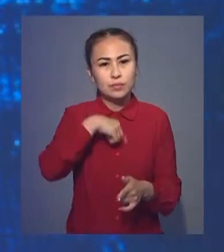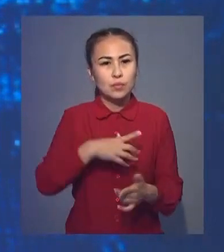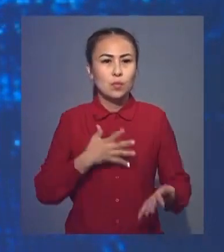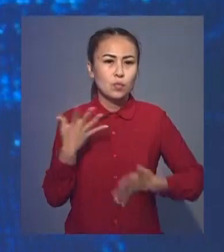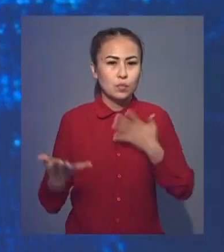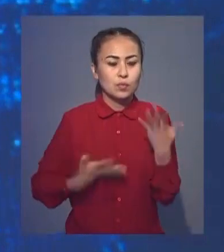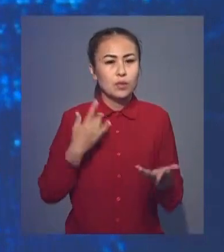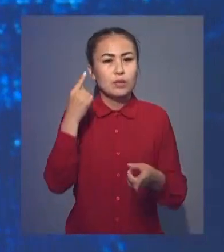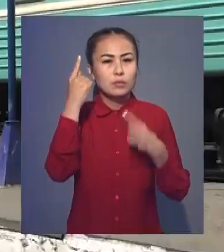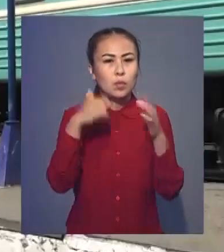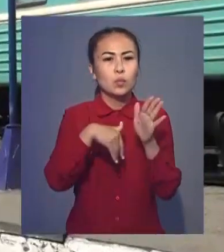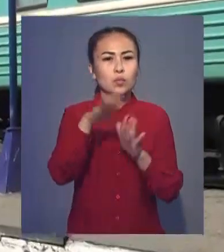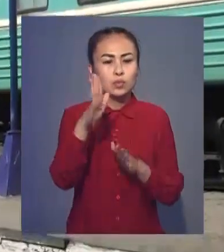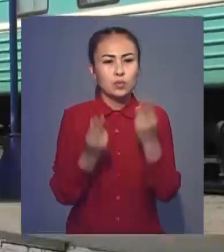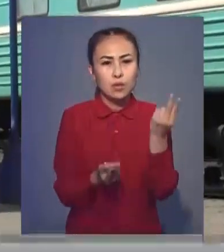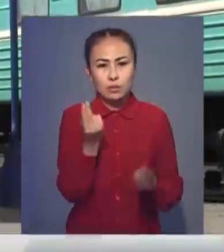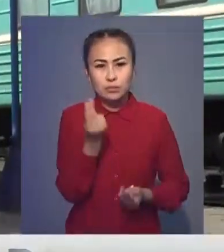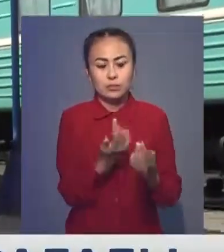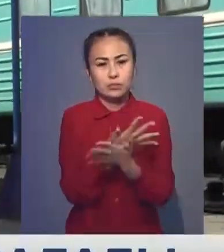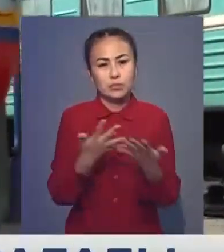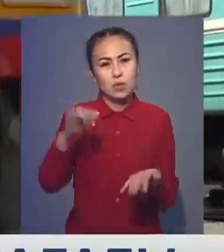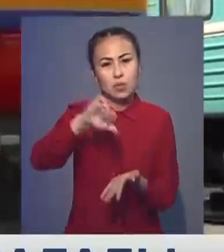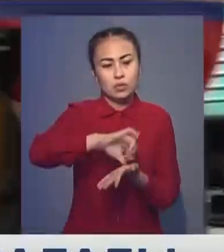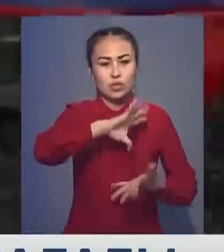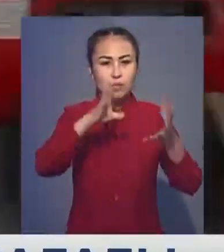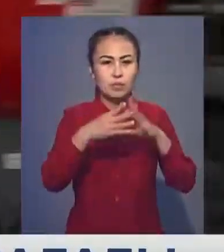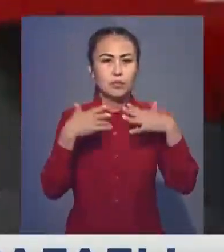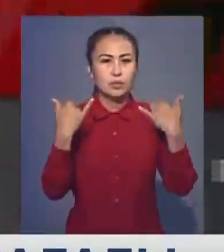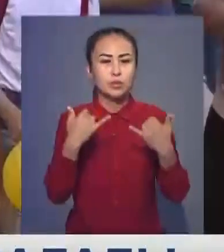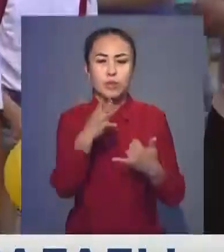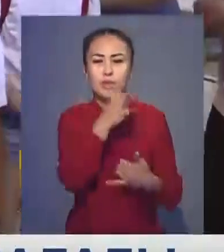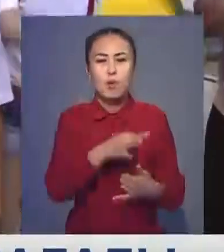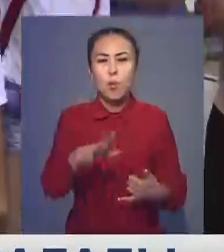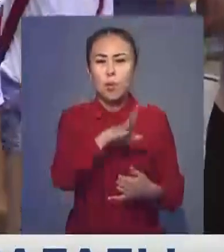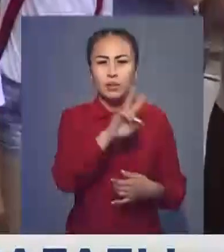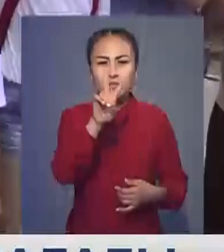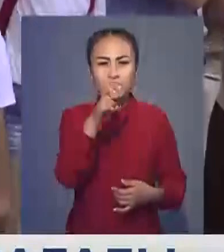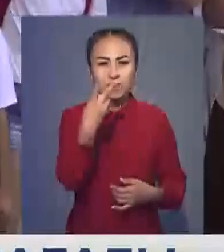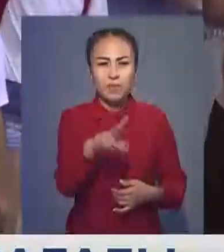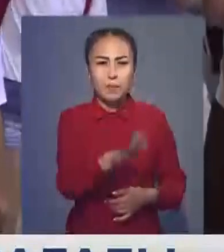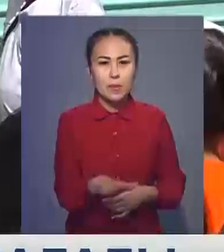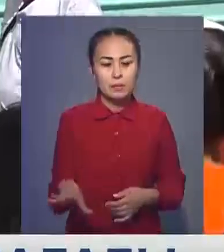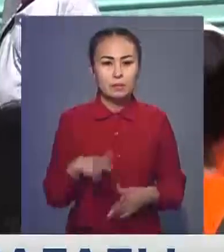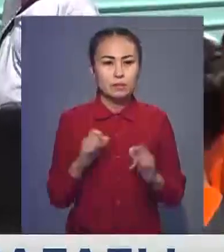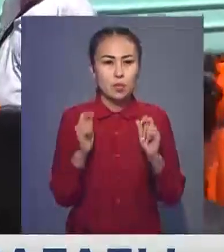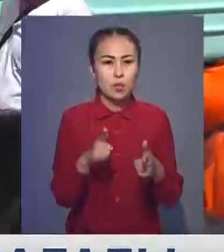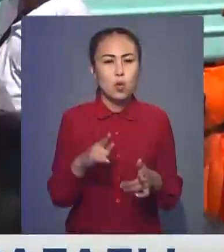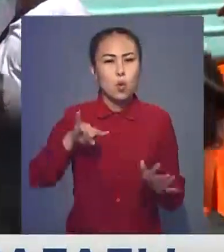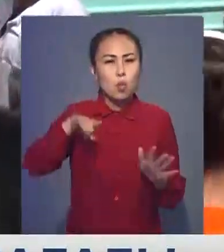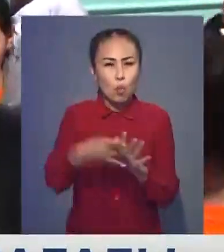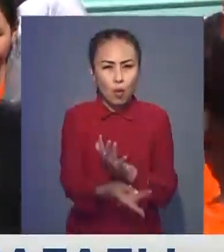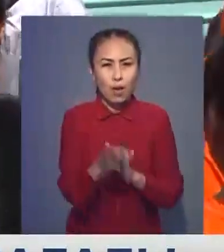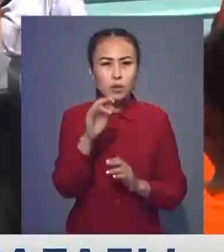қоймай, ой өрісін кеңейтетін түрлі ойын сауықтарға да қатысты. Жалпы бүгінге дейін облысқа 220 бала келді. Олар